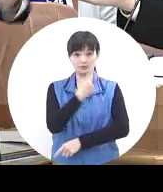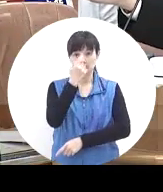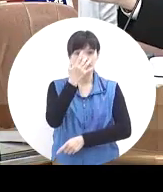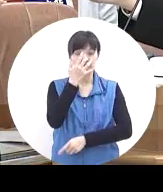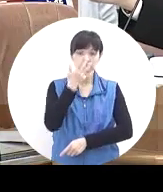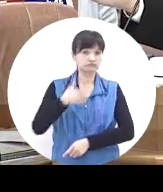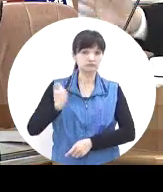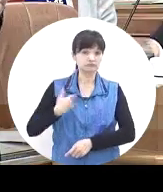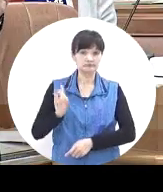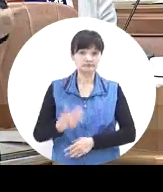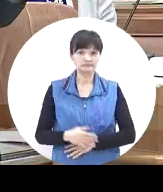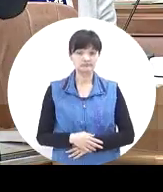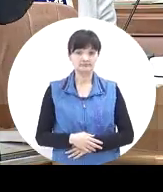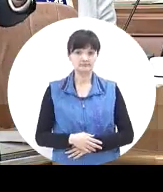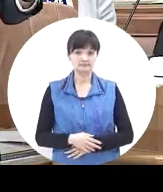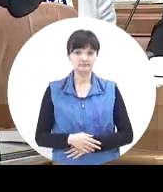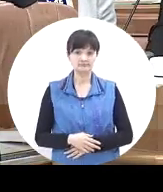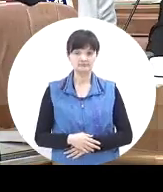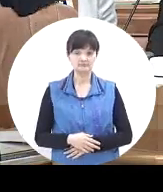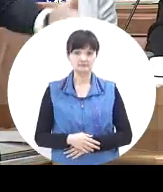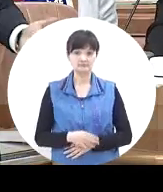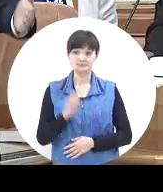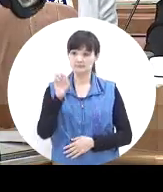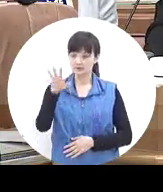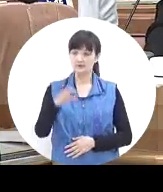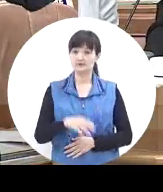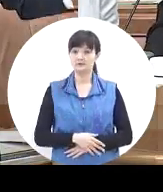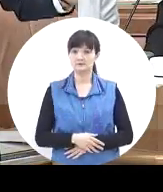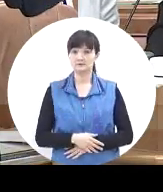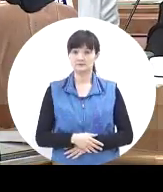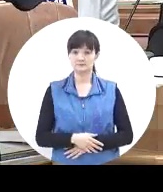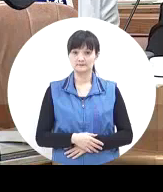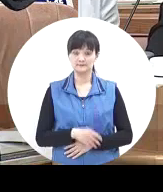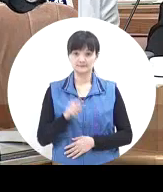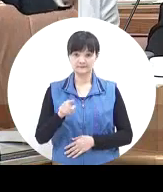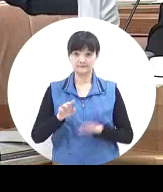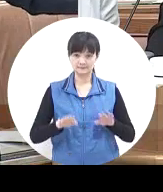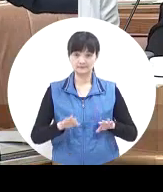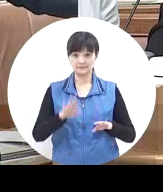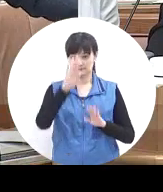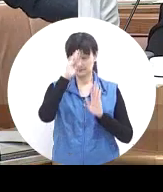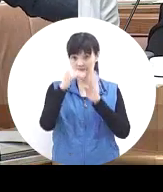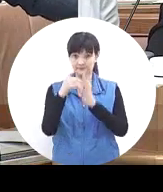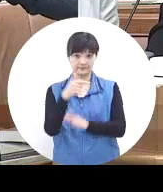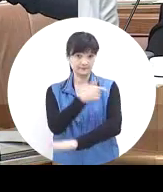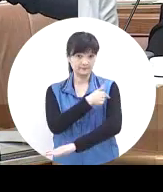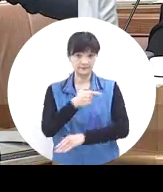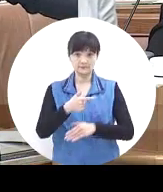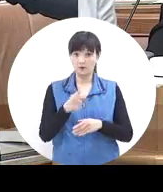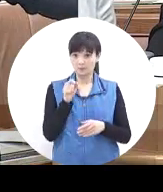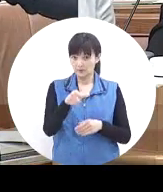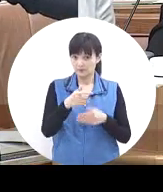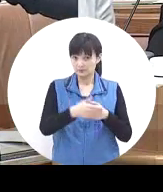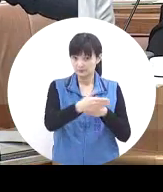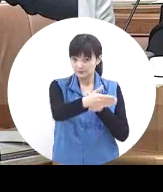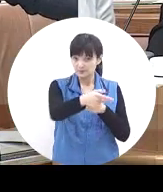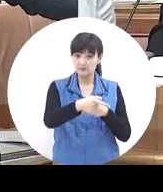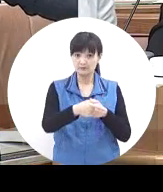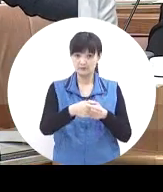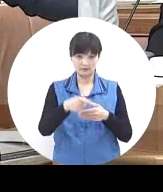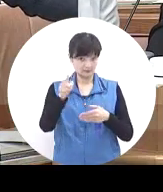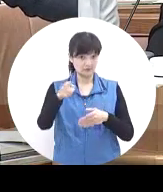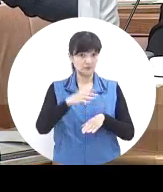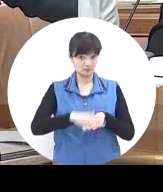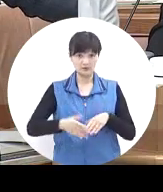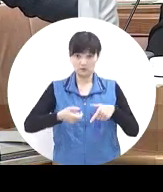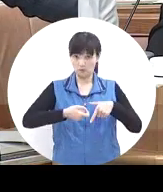论 疫苗 采购啊。 我相信市长，你会把这一个疫苗采购的整个过程，让我们新北市议会所有的议员都